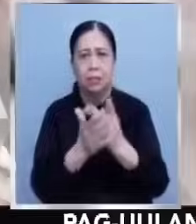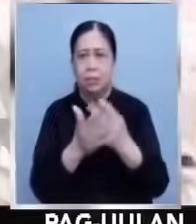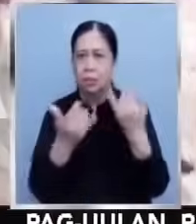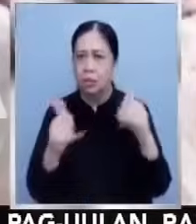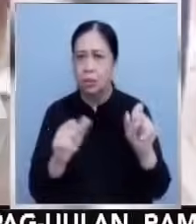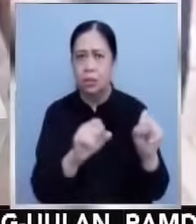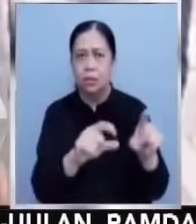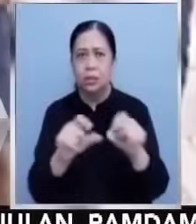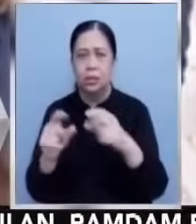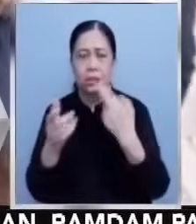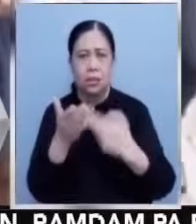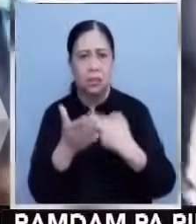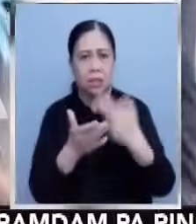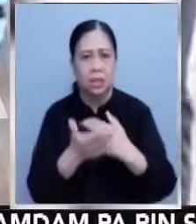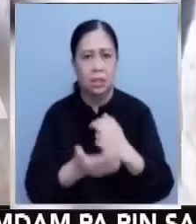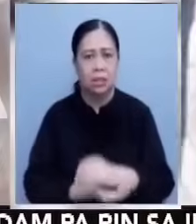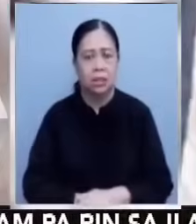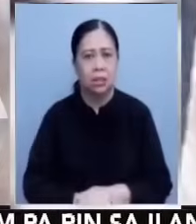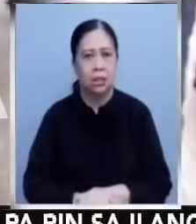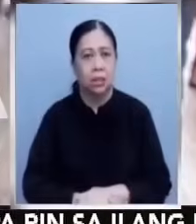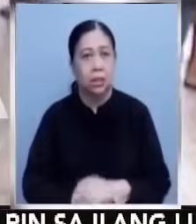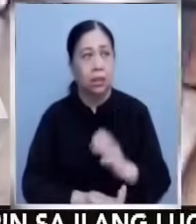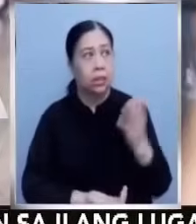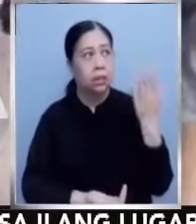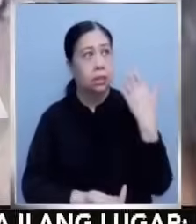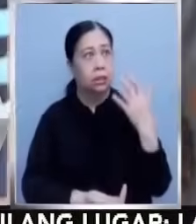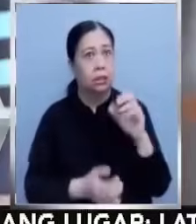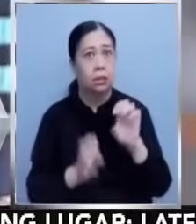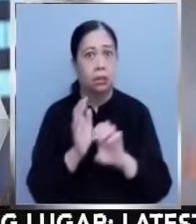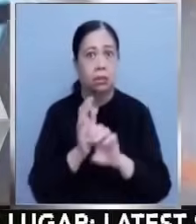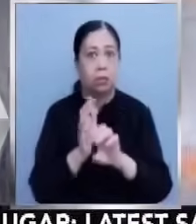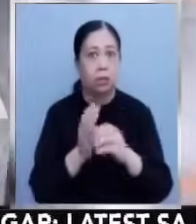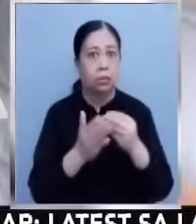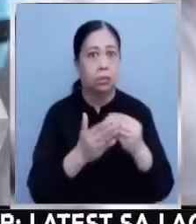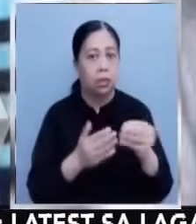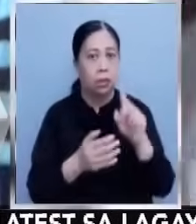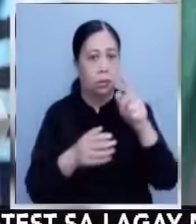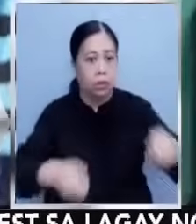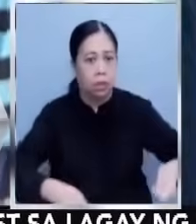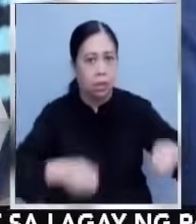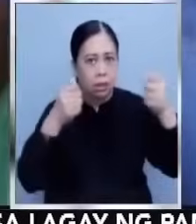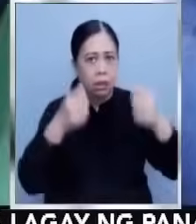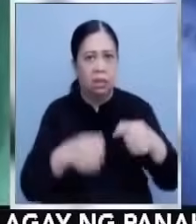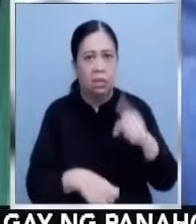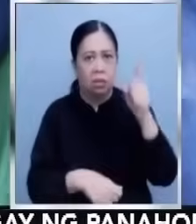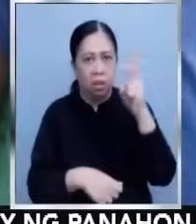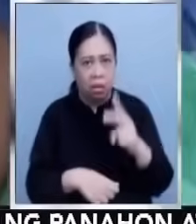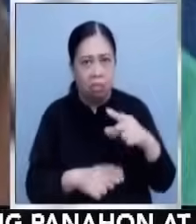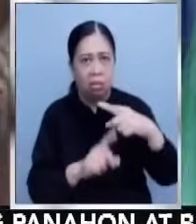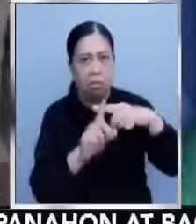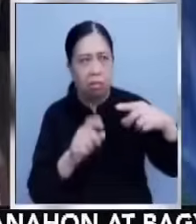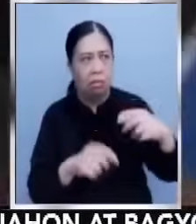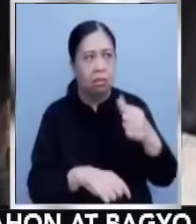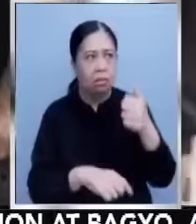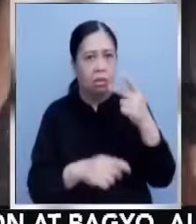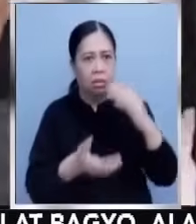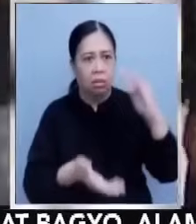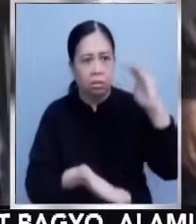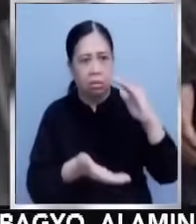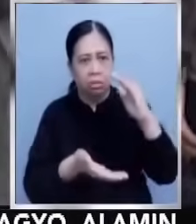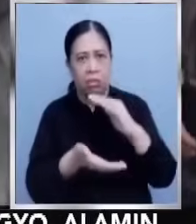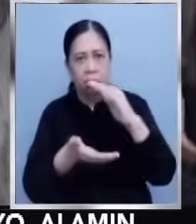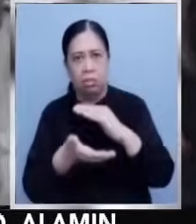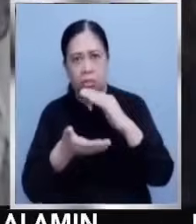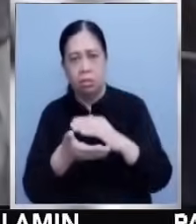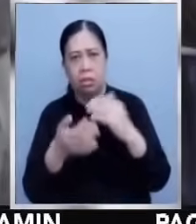bigas. Kung dati bumibili po ng halimbawa, isang sako, naging kalahati, naging 10 kilo, naging 5 kilo. Oh, ngayon,